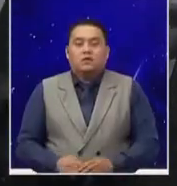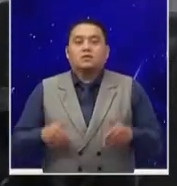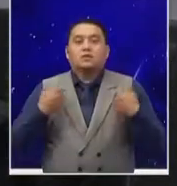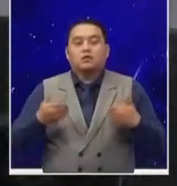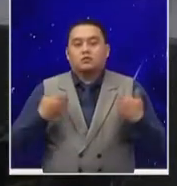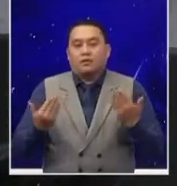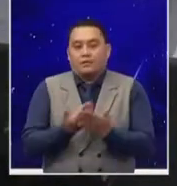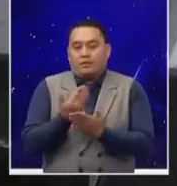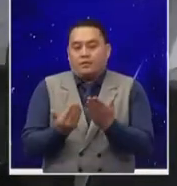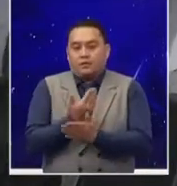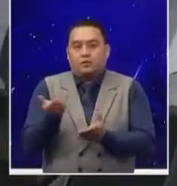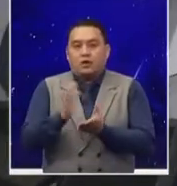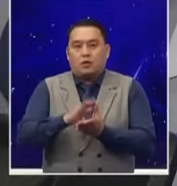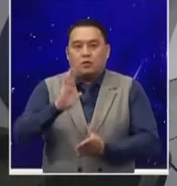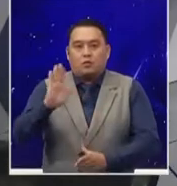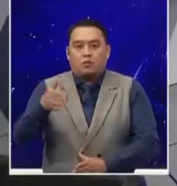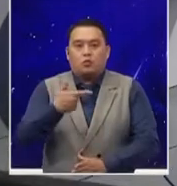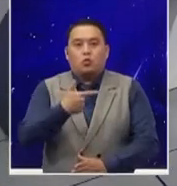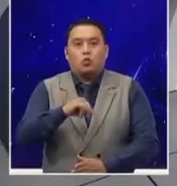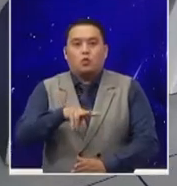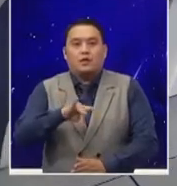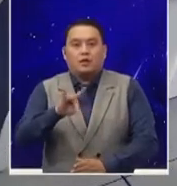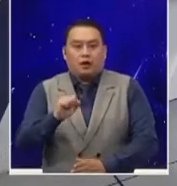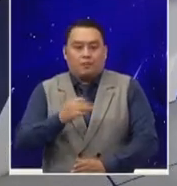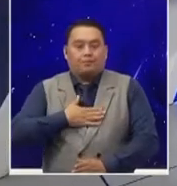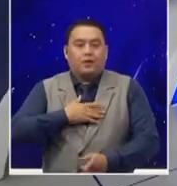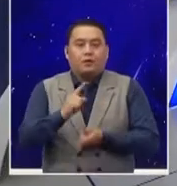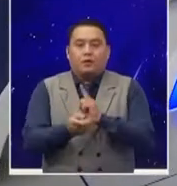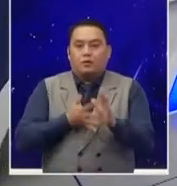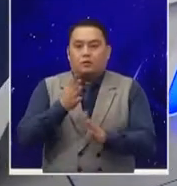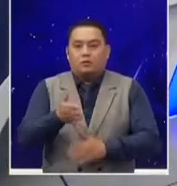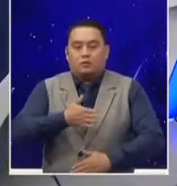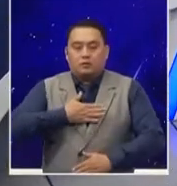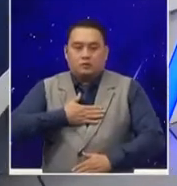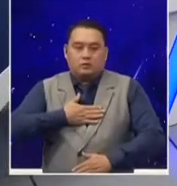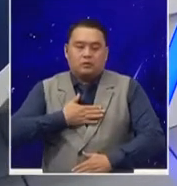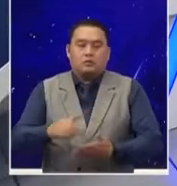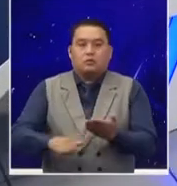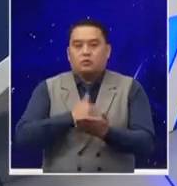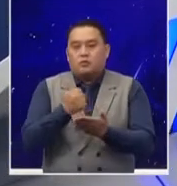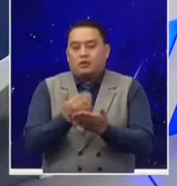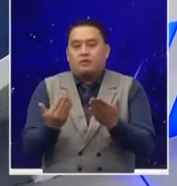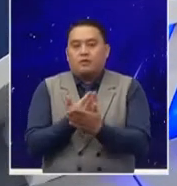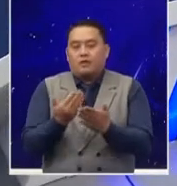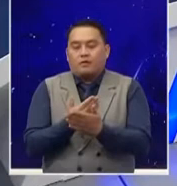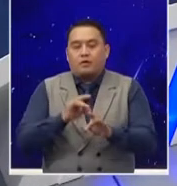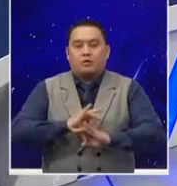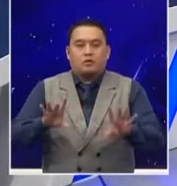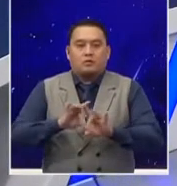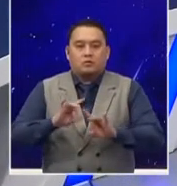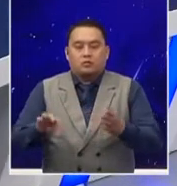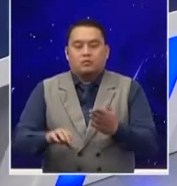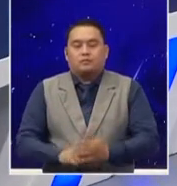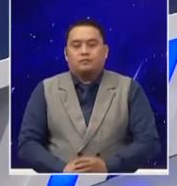Здравствуйте. В эфире телеканала ЖТСУ Новости. В студии для вас работает Гульмира Тимиргалиева. Сурдоперевод обеспечивает Марат Джумабеков. И в начале